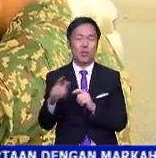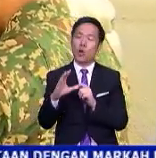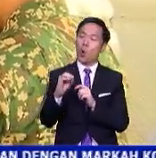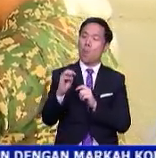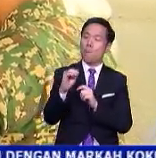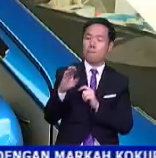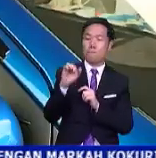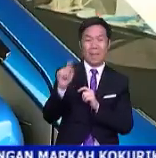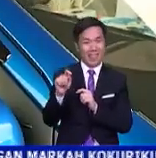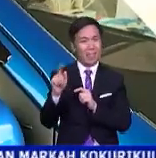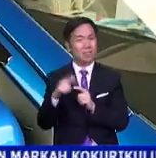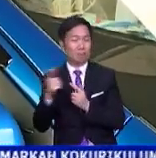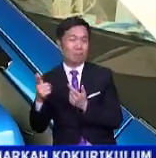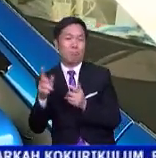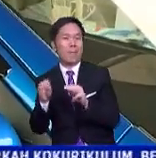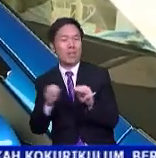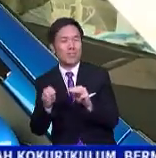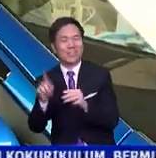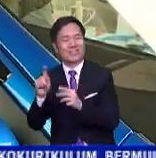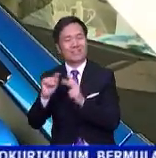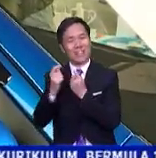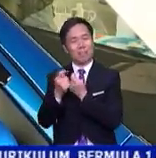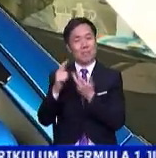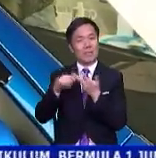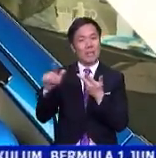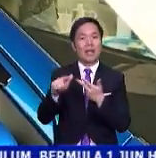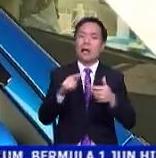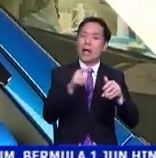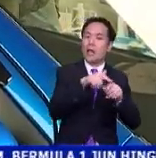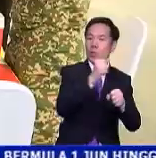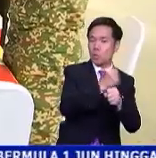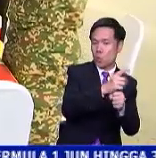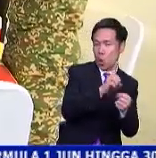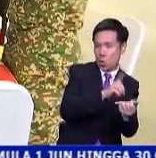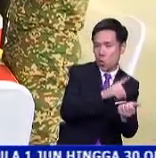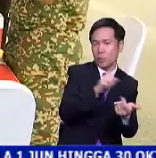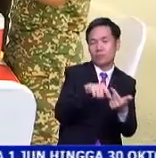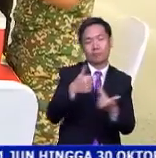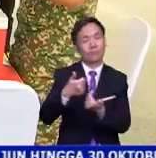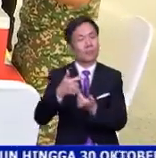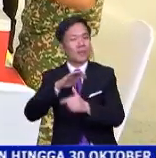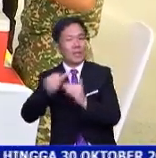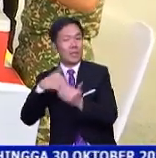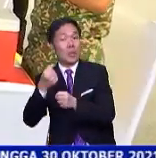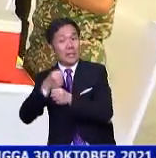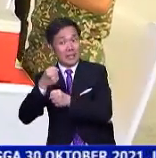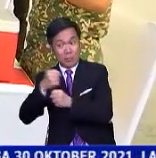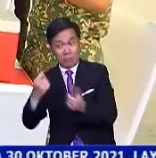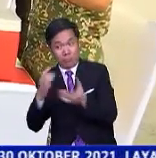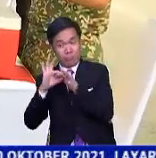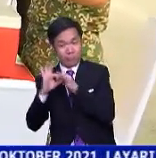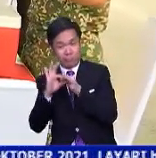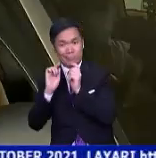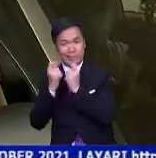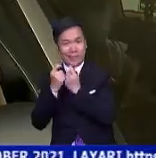pegawai perubatan ATM, paramedik dan petugas kesihatan. Datuk Seri Ismail Sabri menyatakan demikian selepas